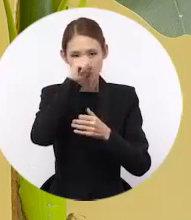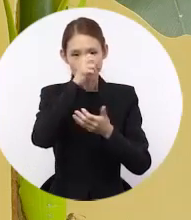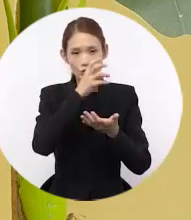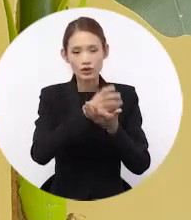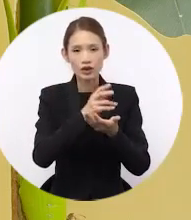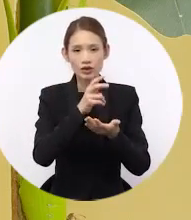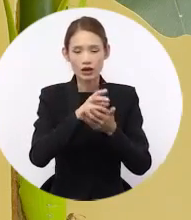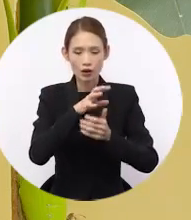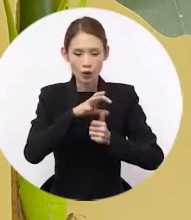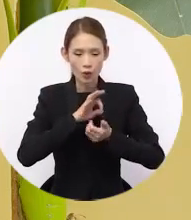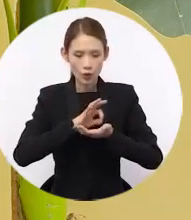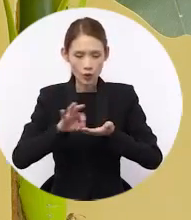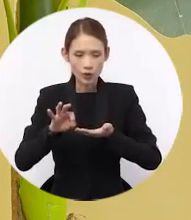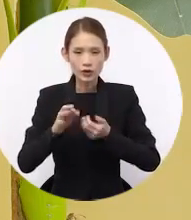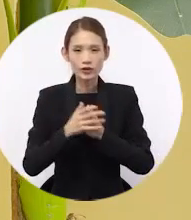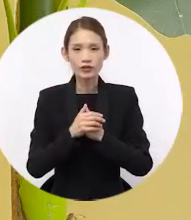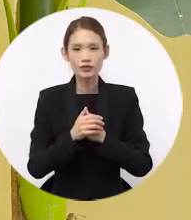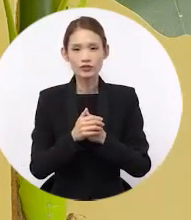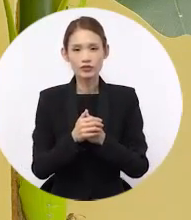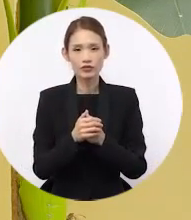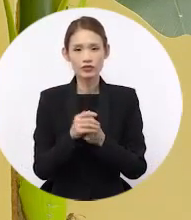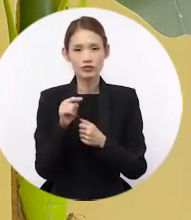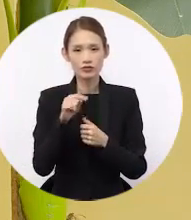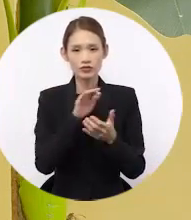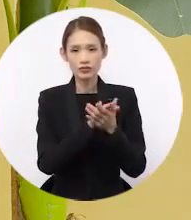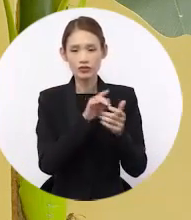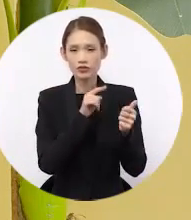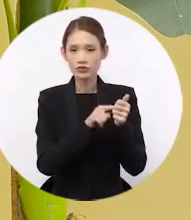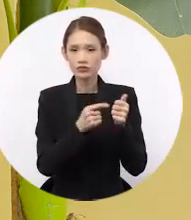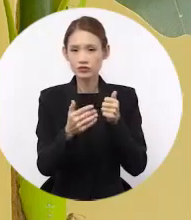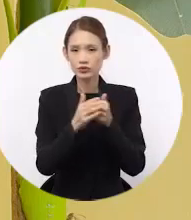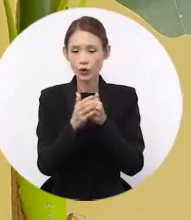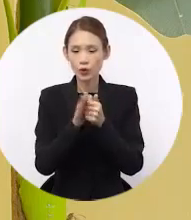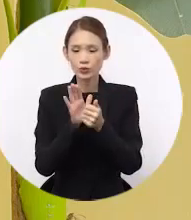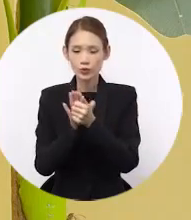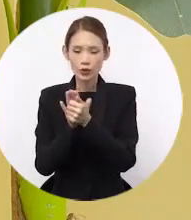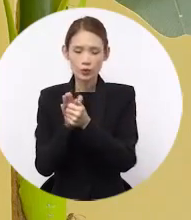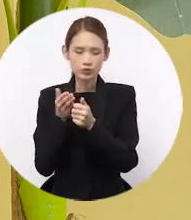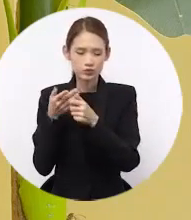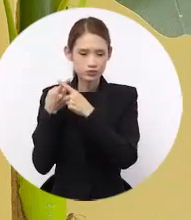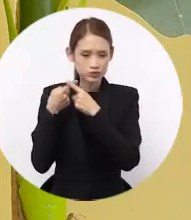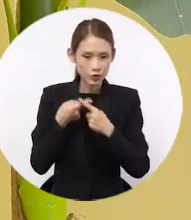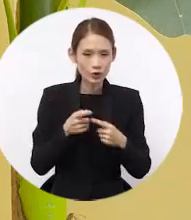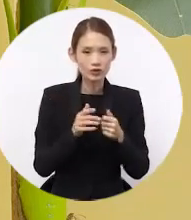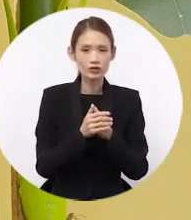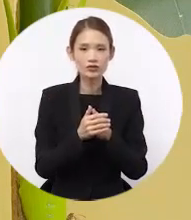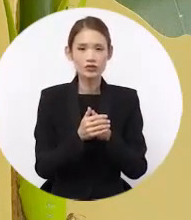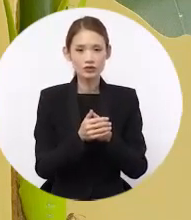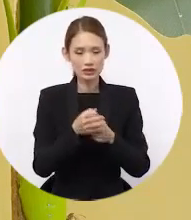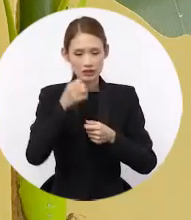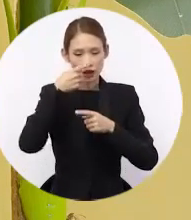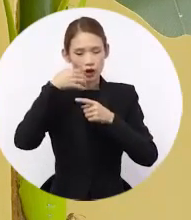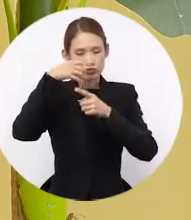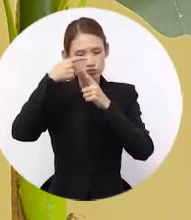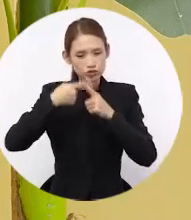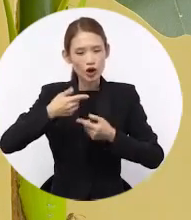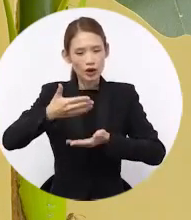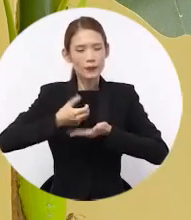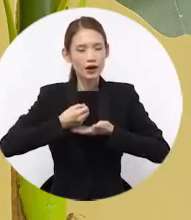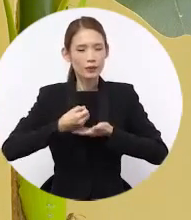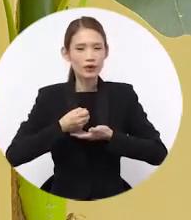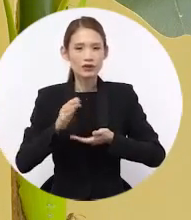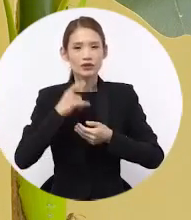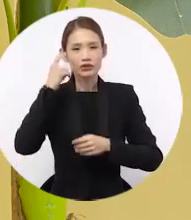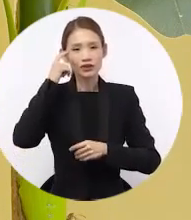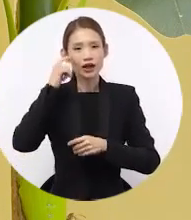것이지 좋은 친구 제도로 이용하는 아이들은 그 친구는 도움을 무조건 주는 존재고 이용하는 애들은 받는